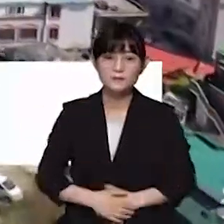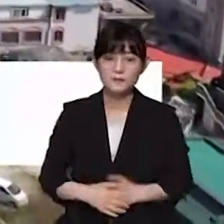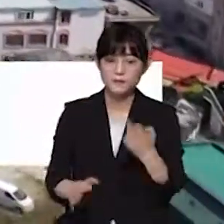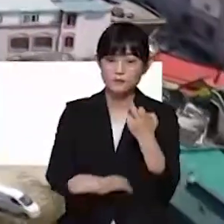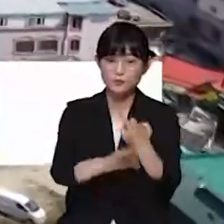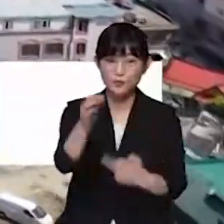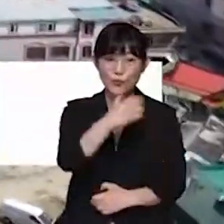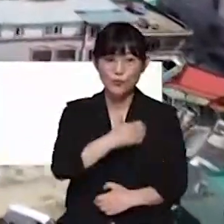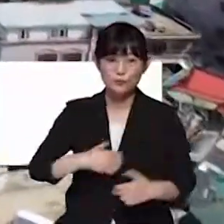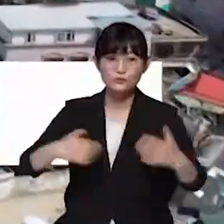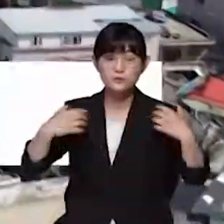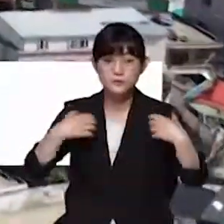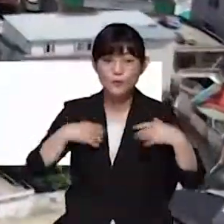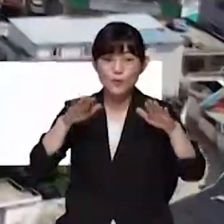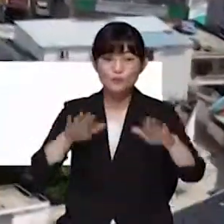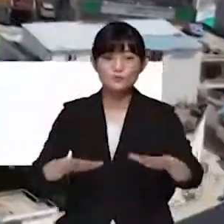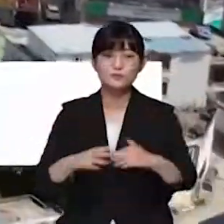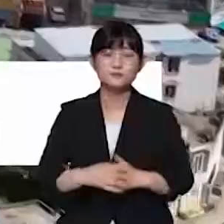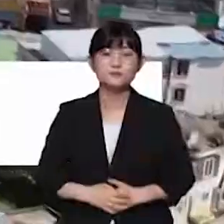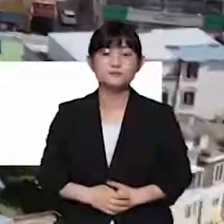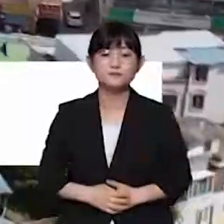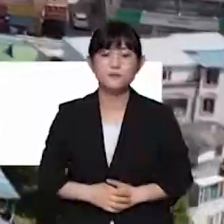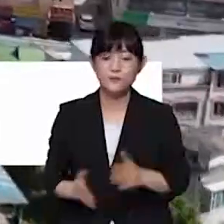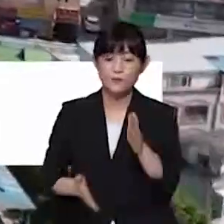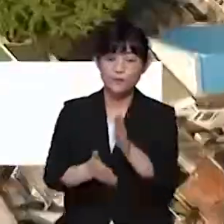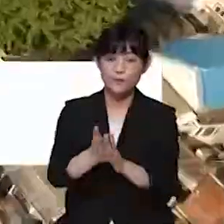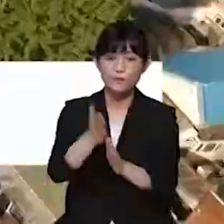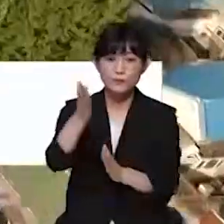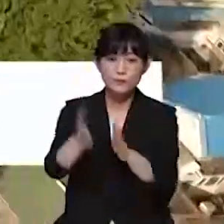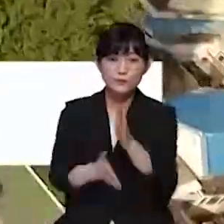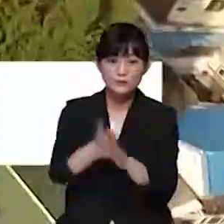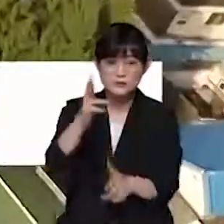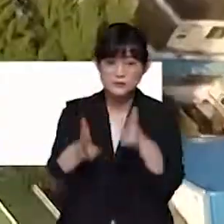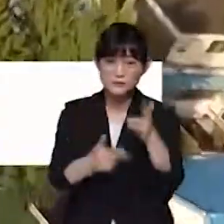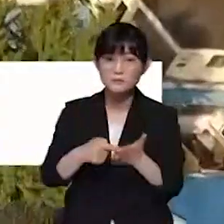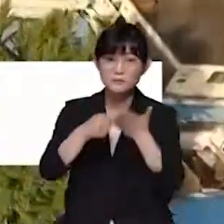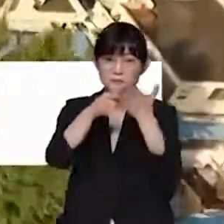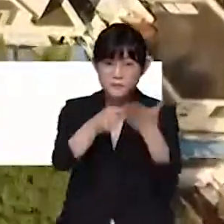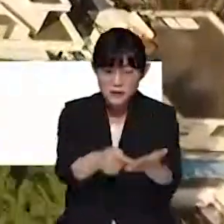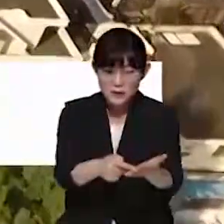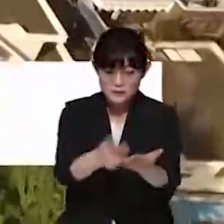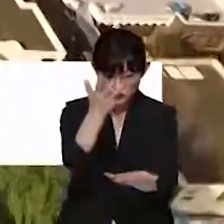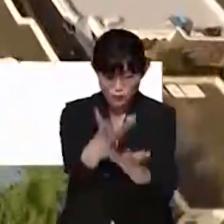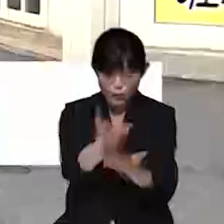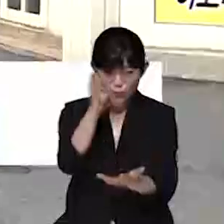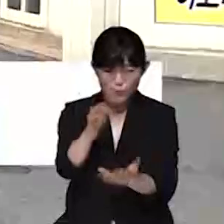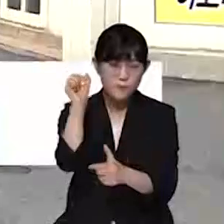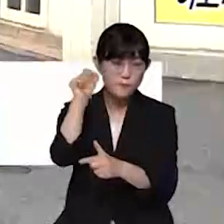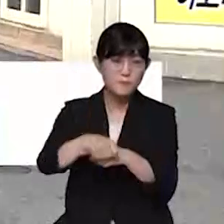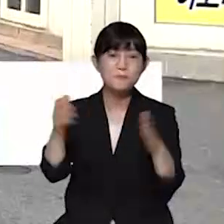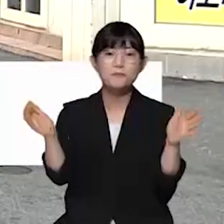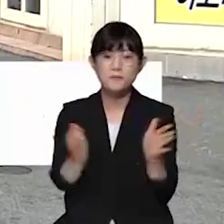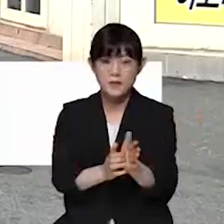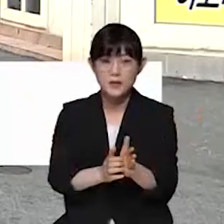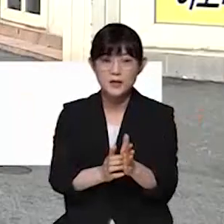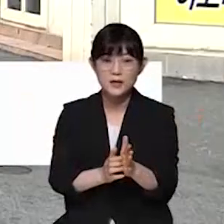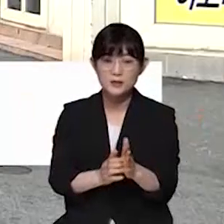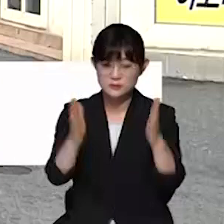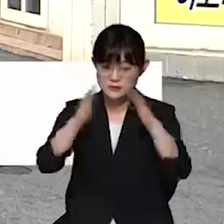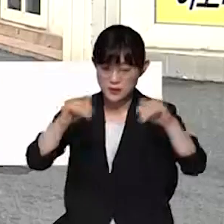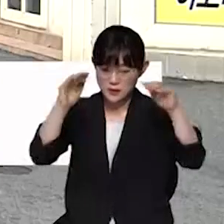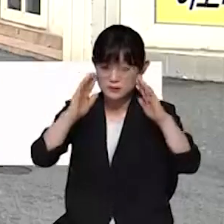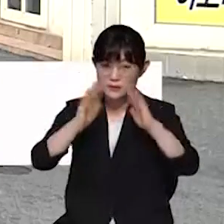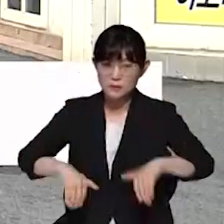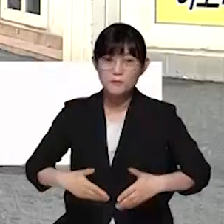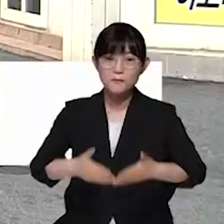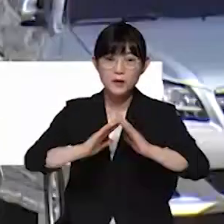오늘 광천동 주택재개발 정비사업이 제출한 관리 처분 계획에 대해 인가 결정을 내렸으며 이에 따라 재개발 조합 측은